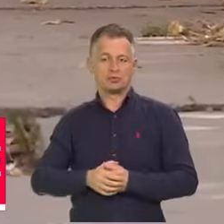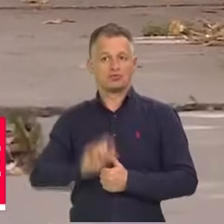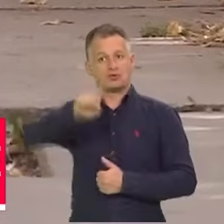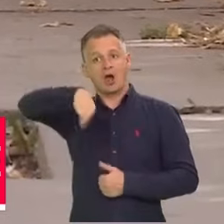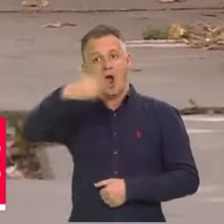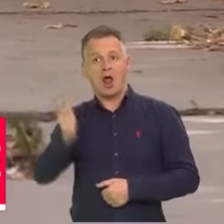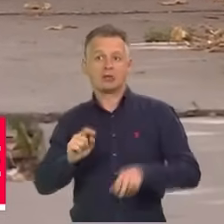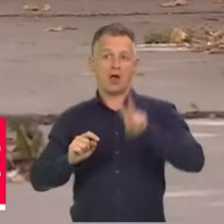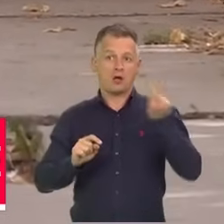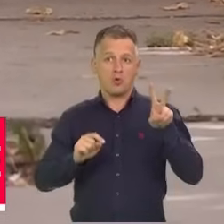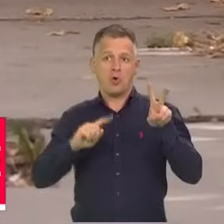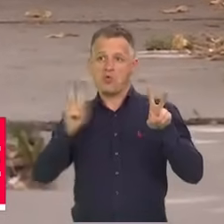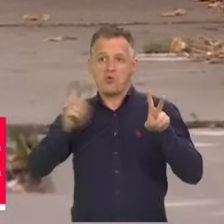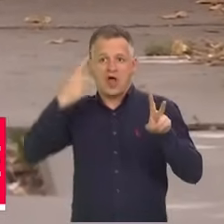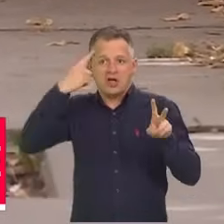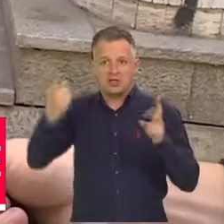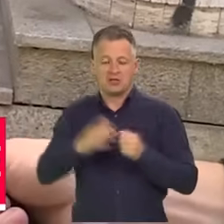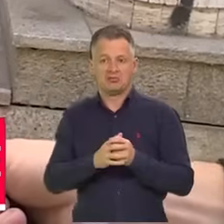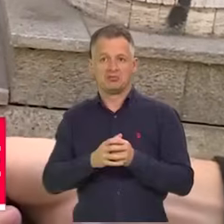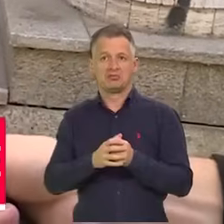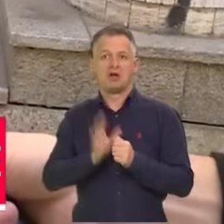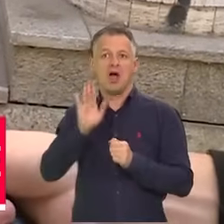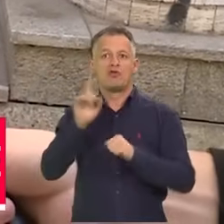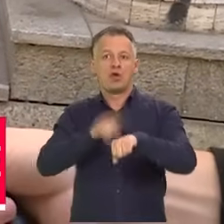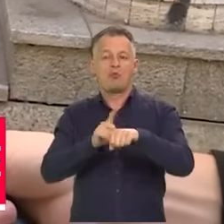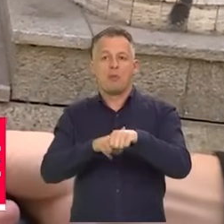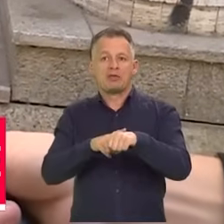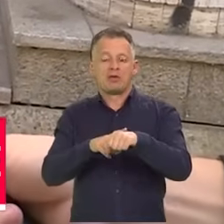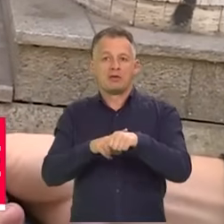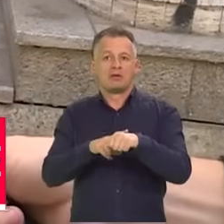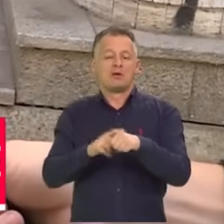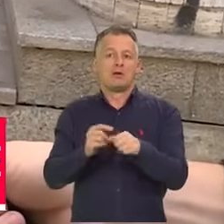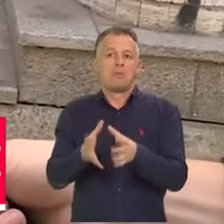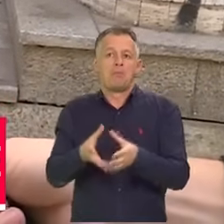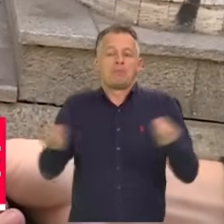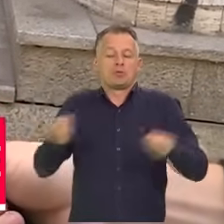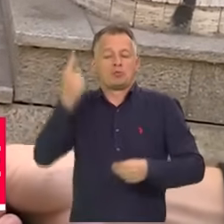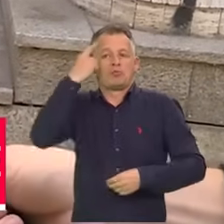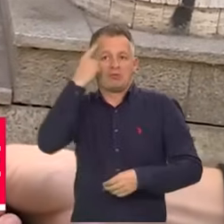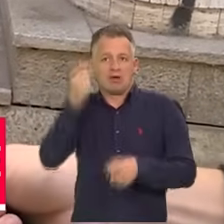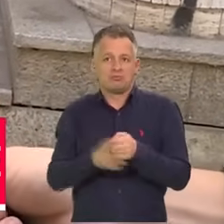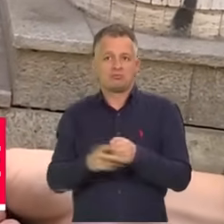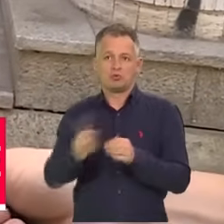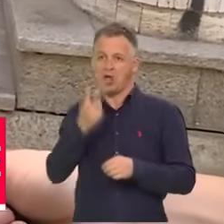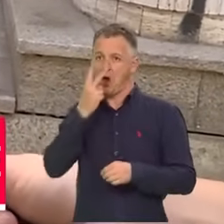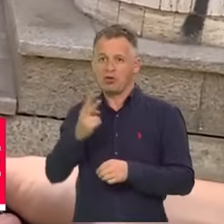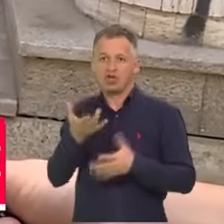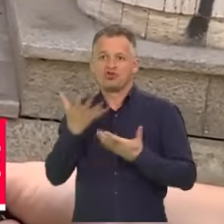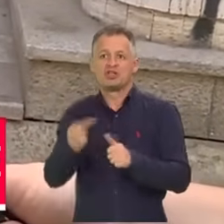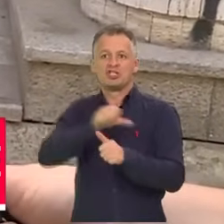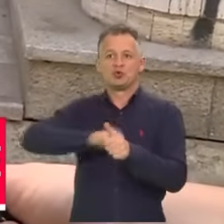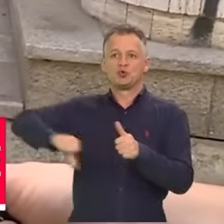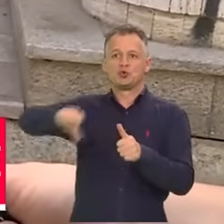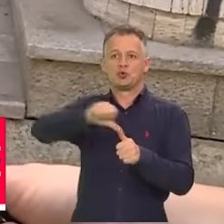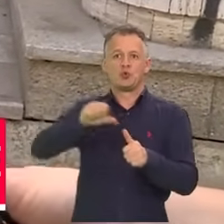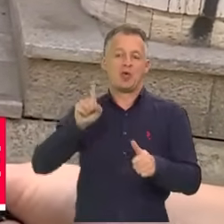cealaltă nu s-a gândit, a avut o clipă de rătăcire, cred, nici nu s-a uitat ce este în jur. Ar